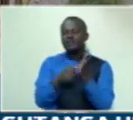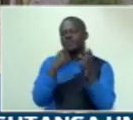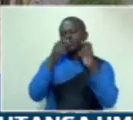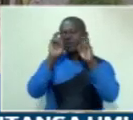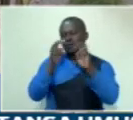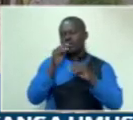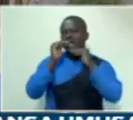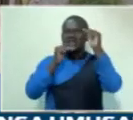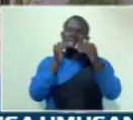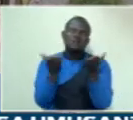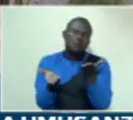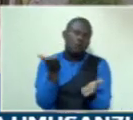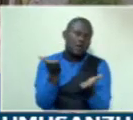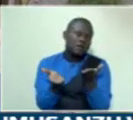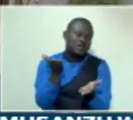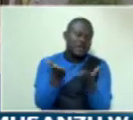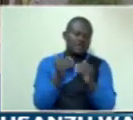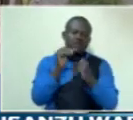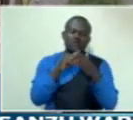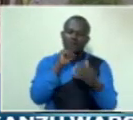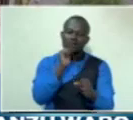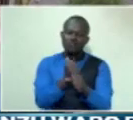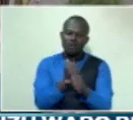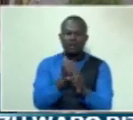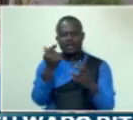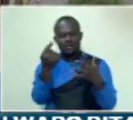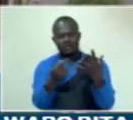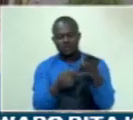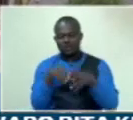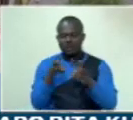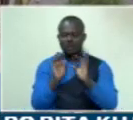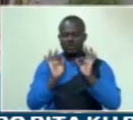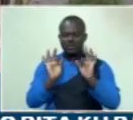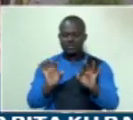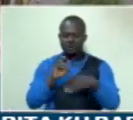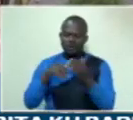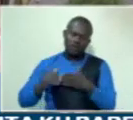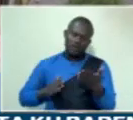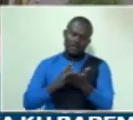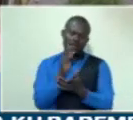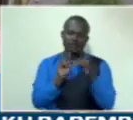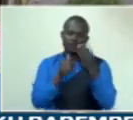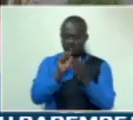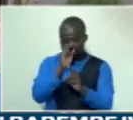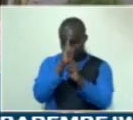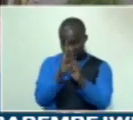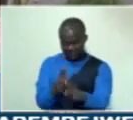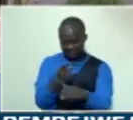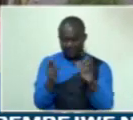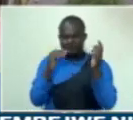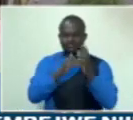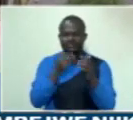aba inzego zishobora kuba hari inzego zidakora ibintu mu buryo bukwiye cyangwa se ngo uburenganzira bwa muntu bube bwakubahirizwa